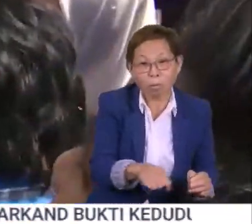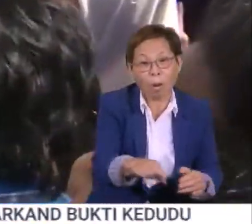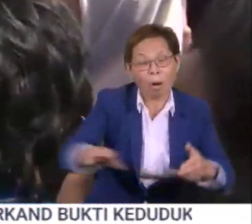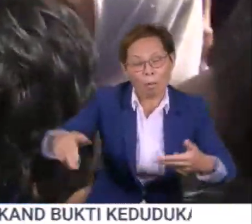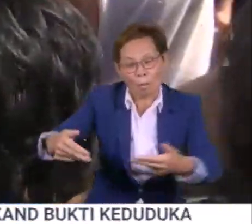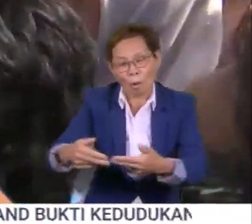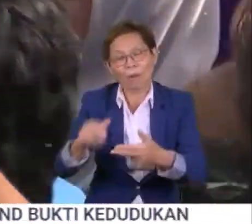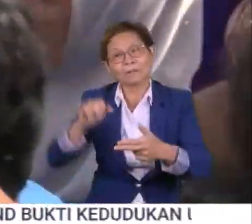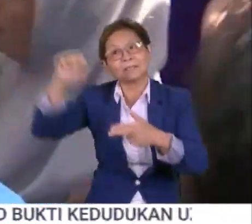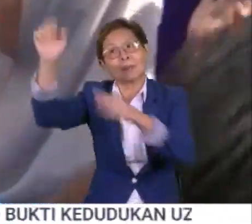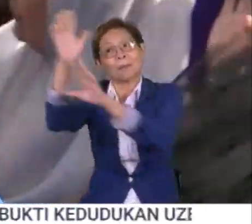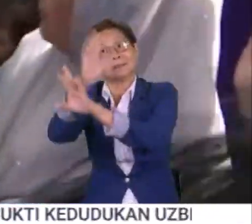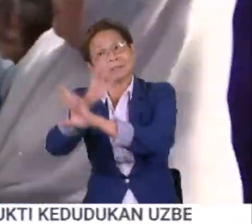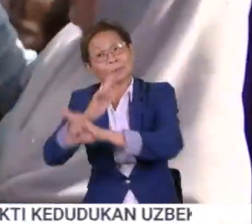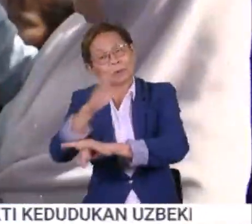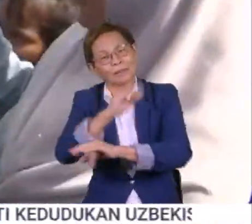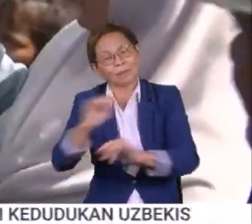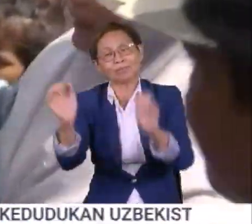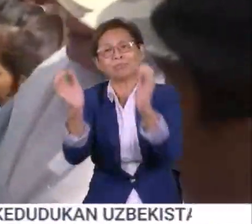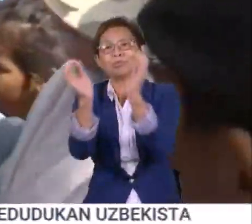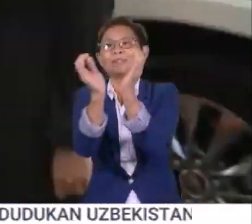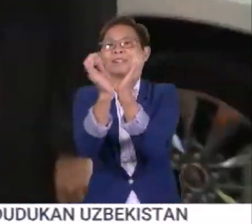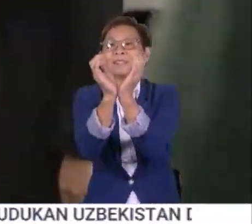menghubungkan Sabah dan Sarawak serta Brunei